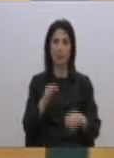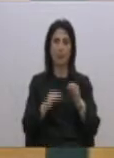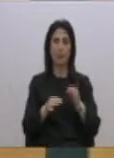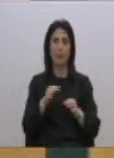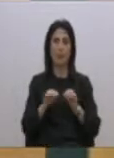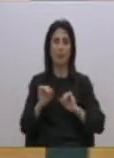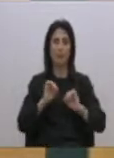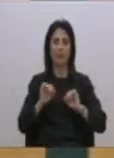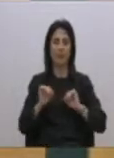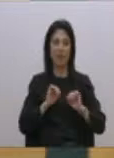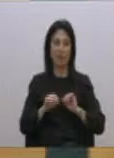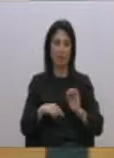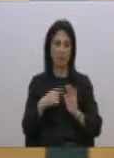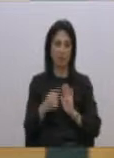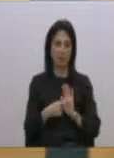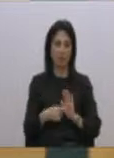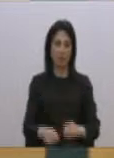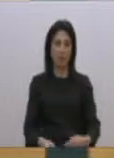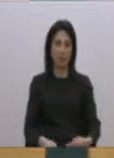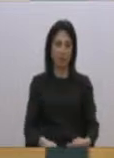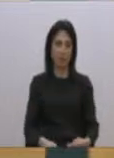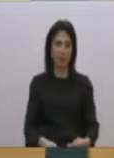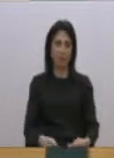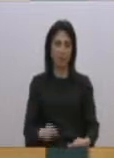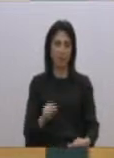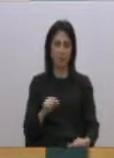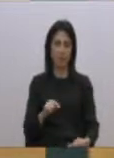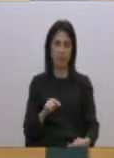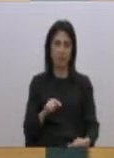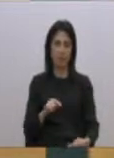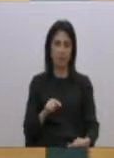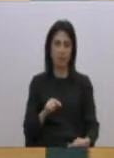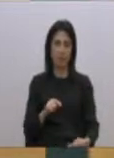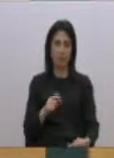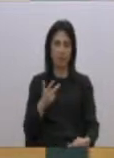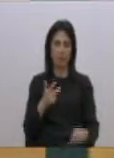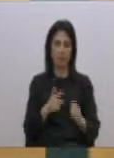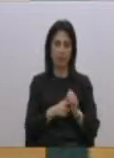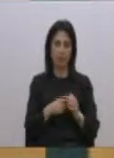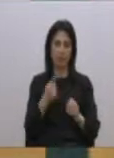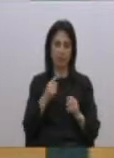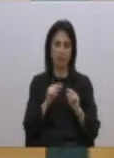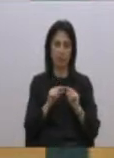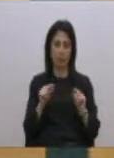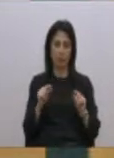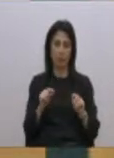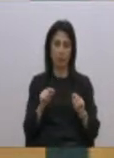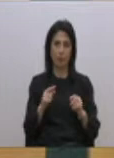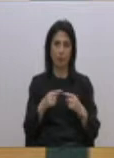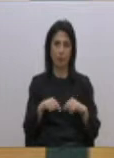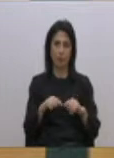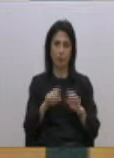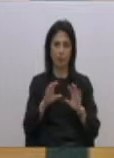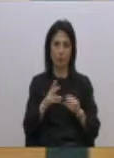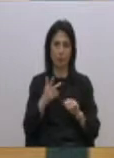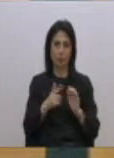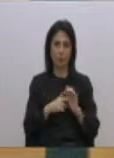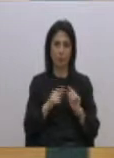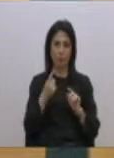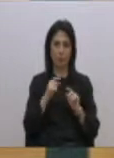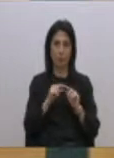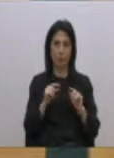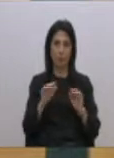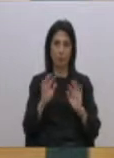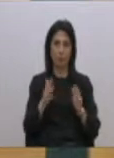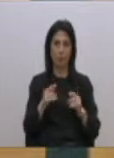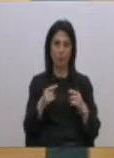მოსამართლე მიღების საკითხს. აქ 27 პრიმამუხში, ორგანული კანონის 27 პრიმამუხში